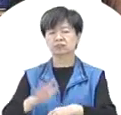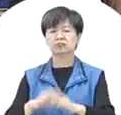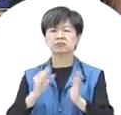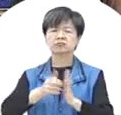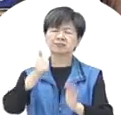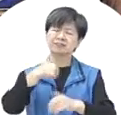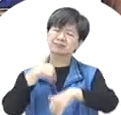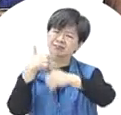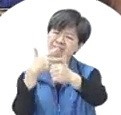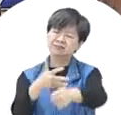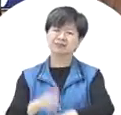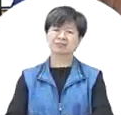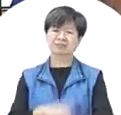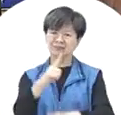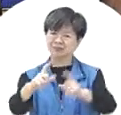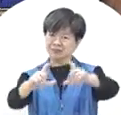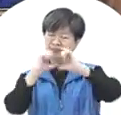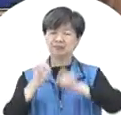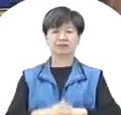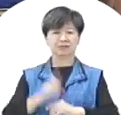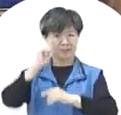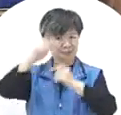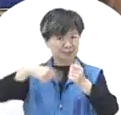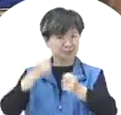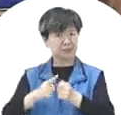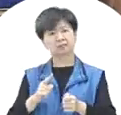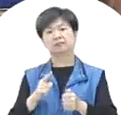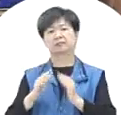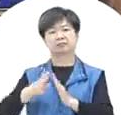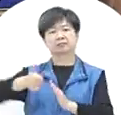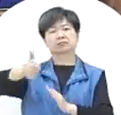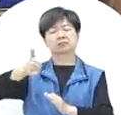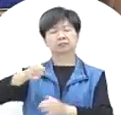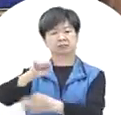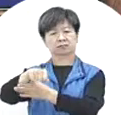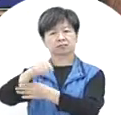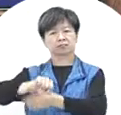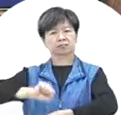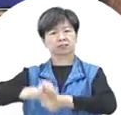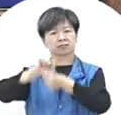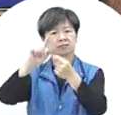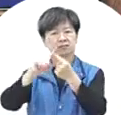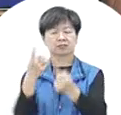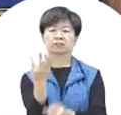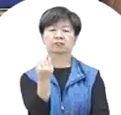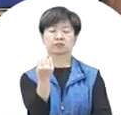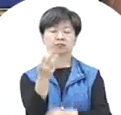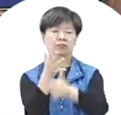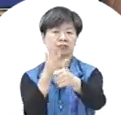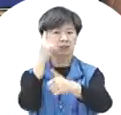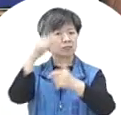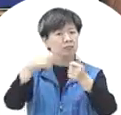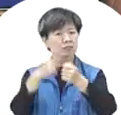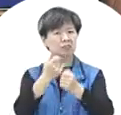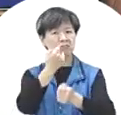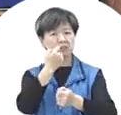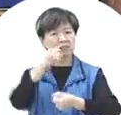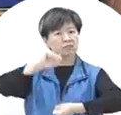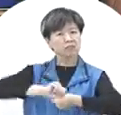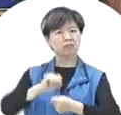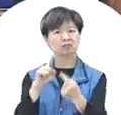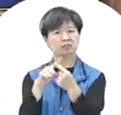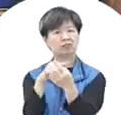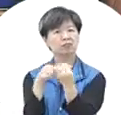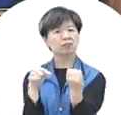体回答我的问题。你明年，因为刚刚市长已经讲了，他愿意来增加员额，请问您明年预计增加多少员额？